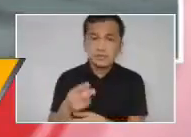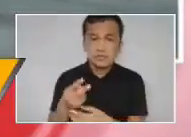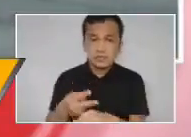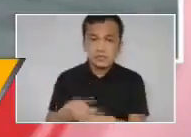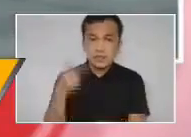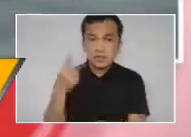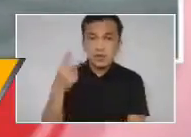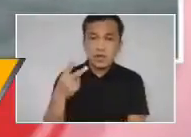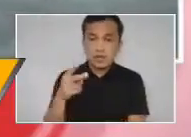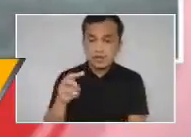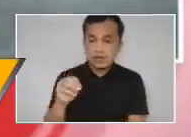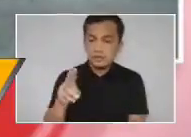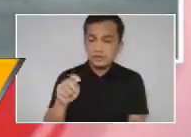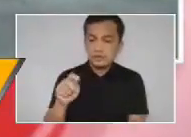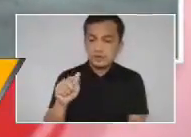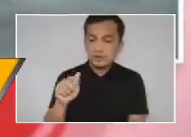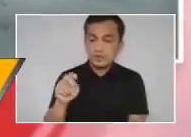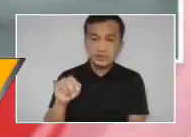isang virus,